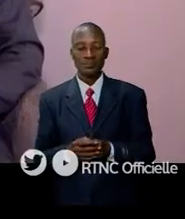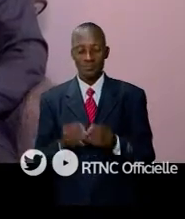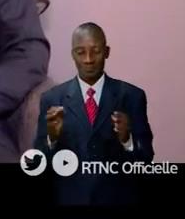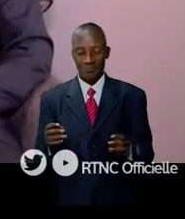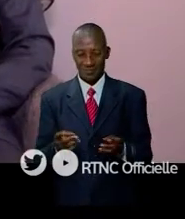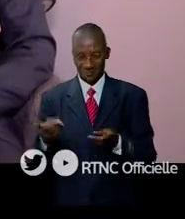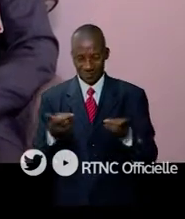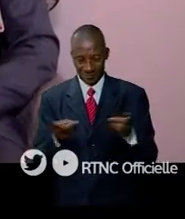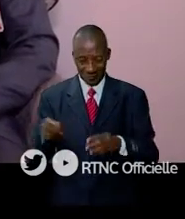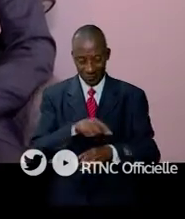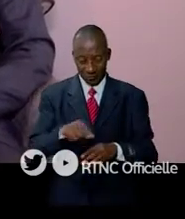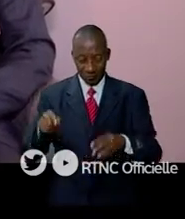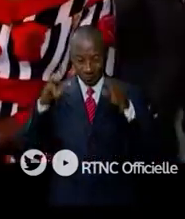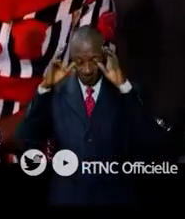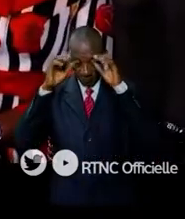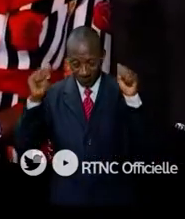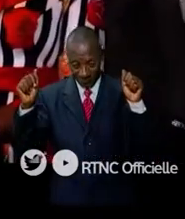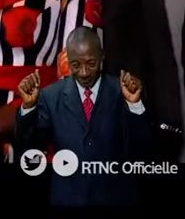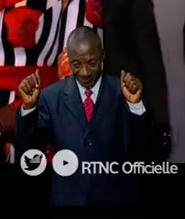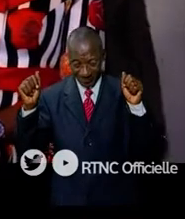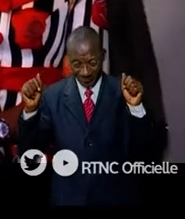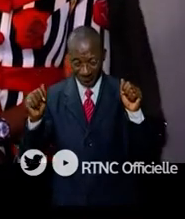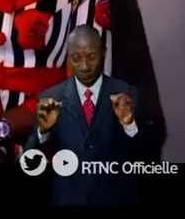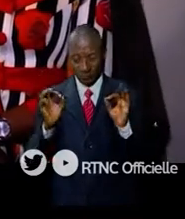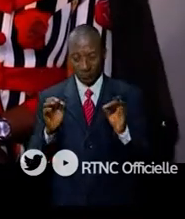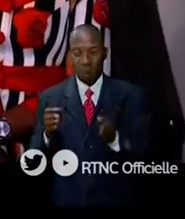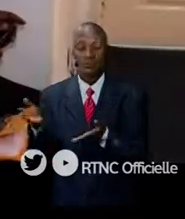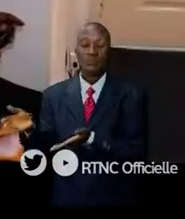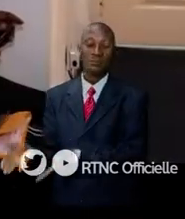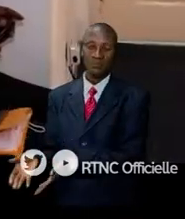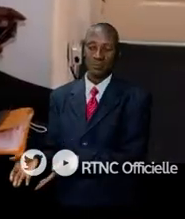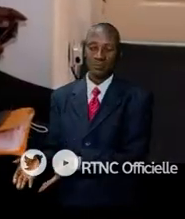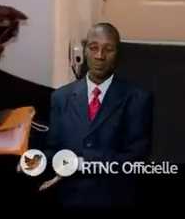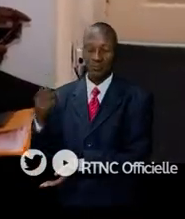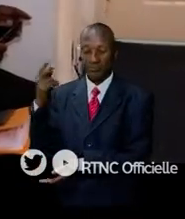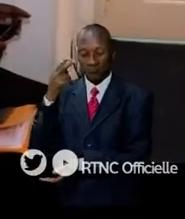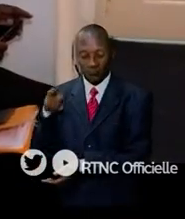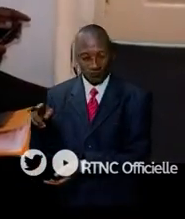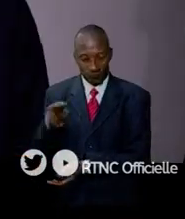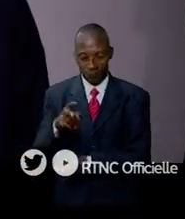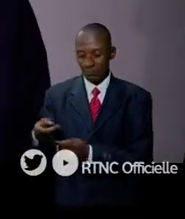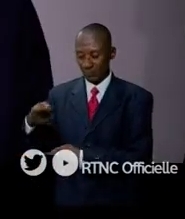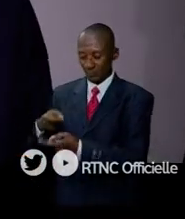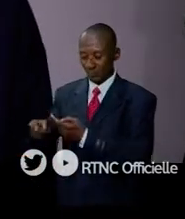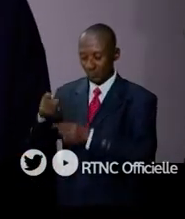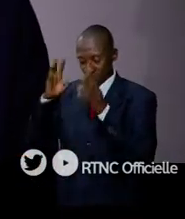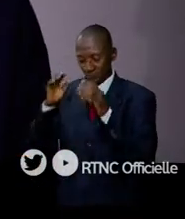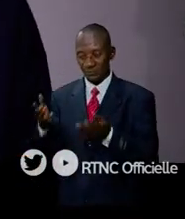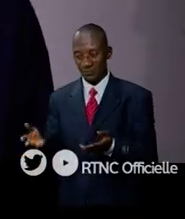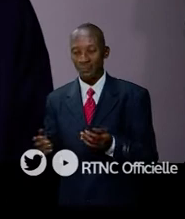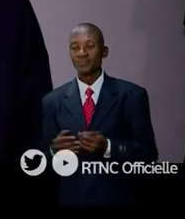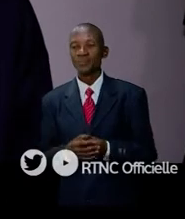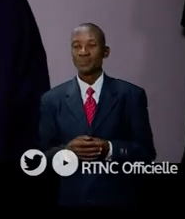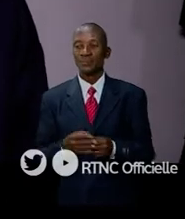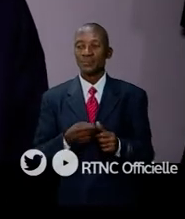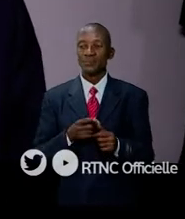Kachmir Kolongele, directeur de cabinet du chef de l'État, représentant personnel du chef de l'État à cette cérémonie. Prenant la parole, le professeur Luzolo